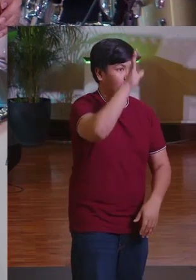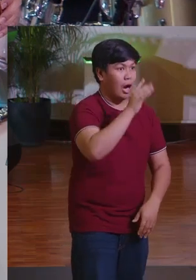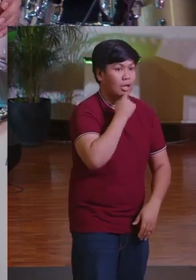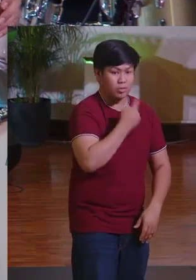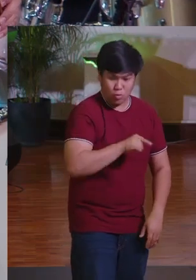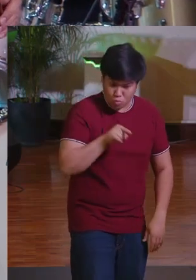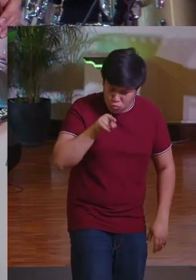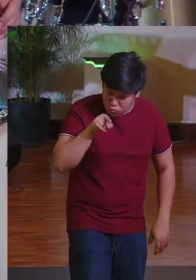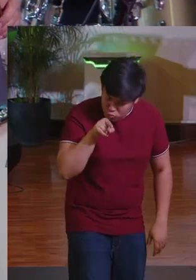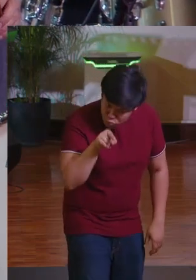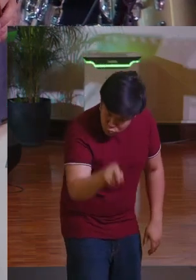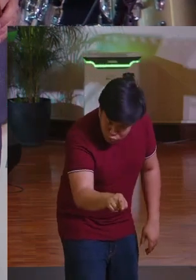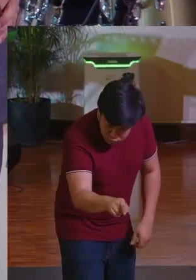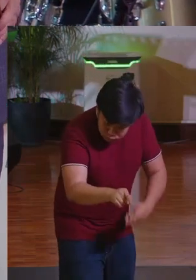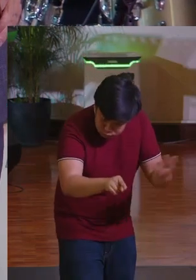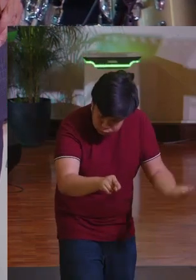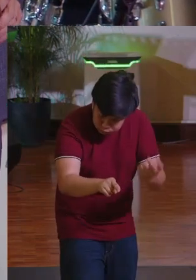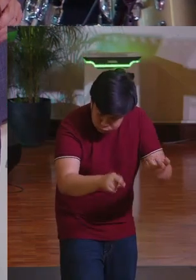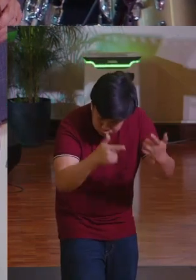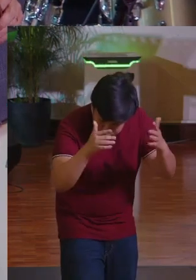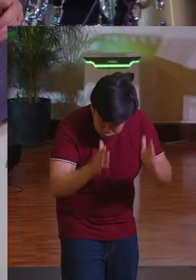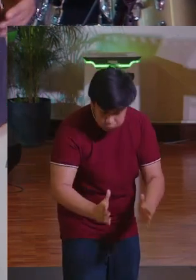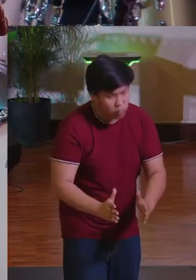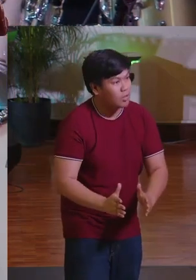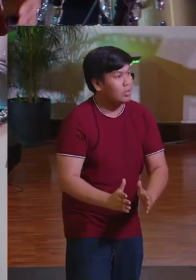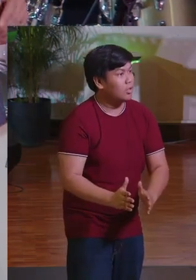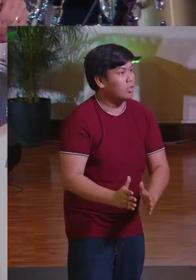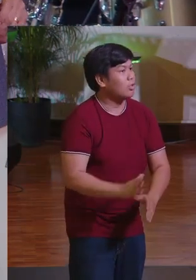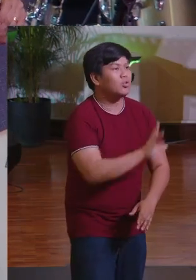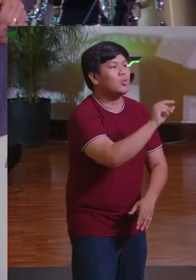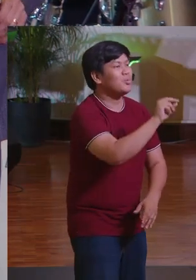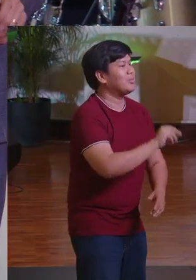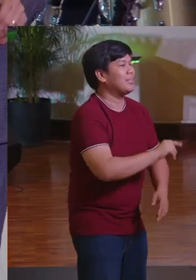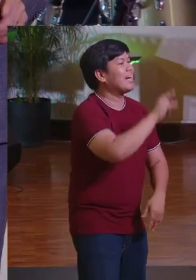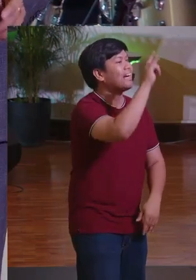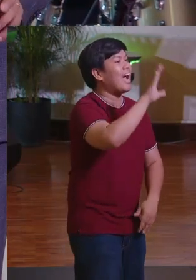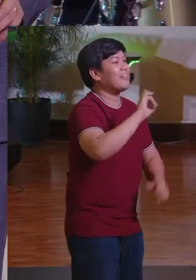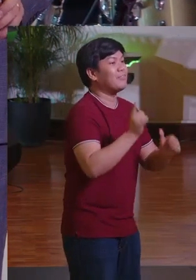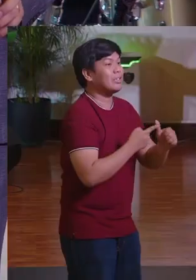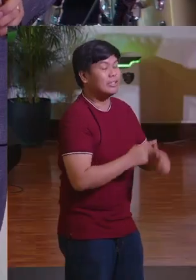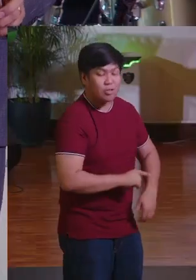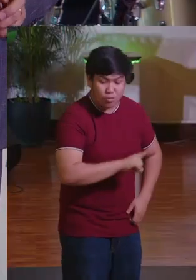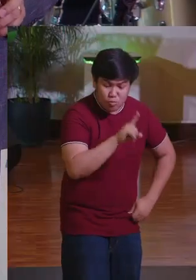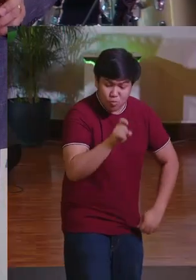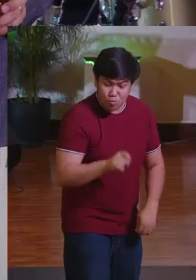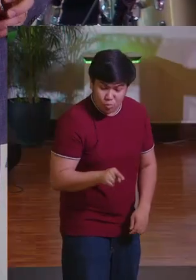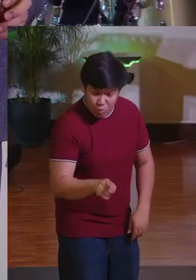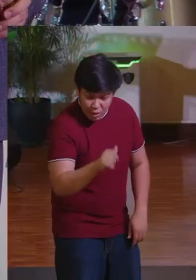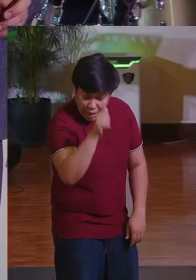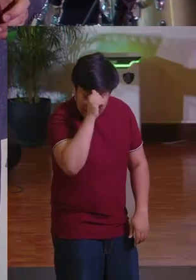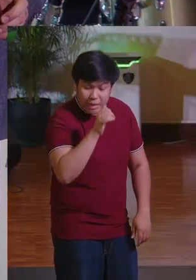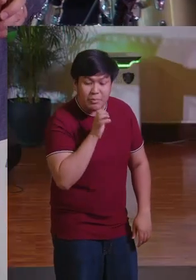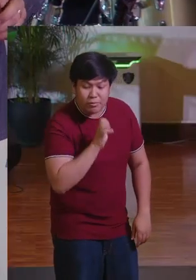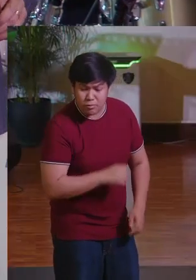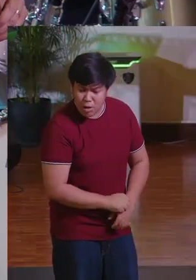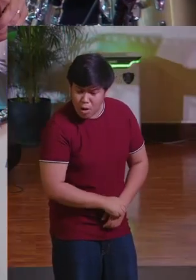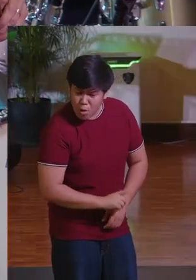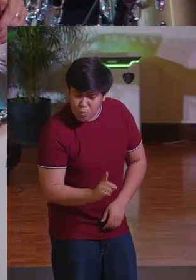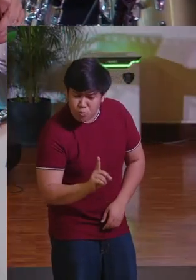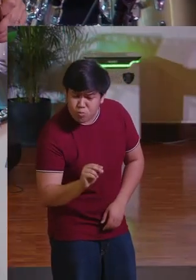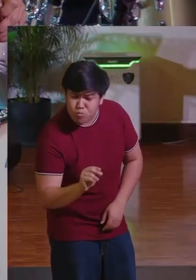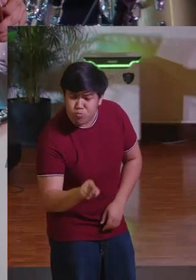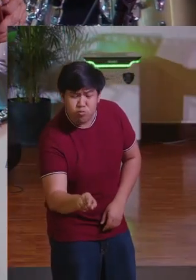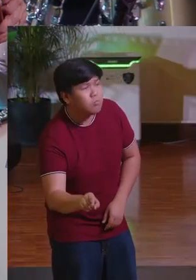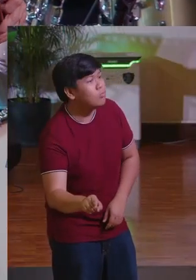makasalanan ka? Hindi Magtatanong muna siya. Nang unang magkasala, ang unang mag-asawa, si Adan at Eva. Ano po ang ginawa